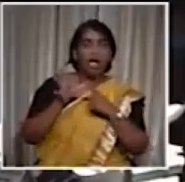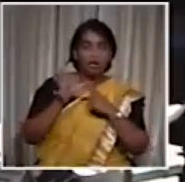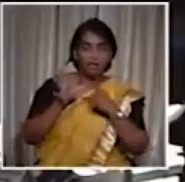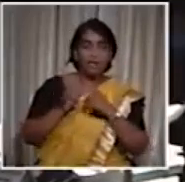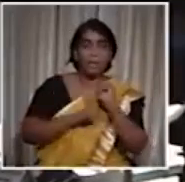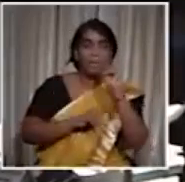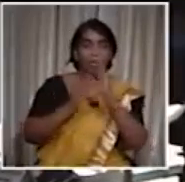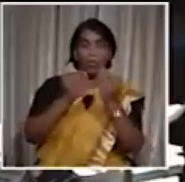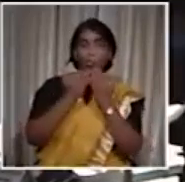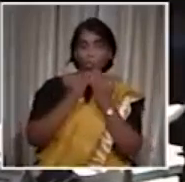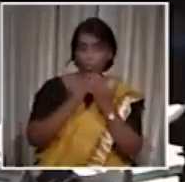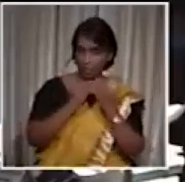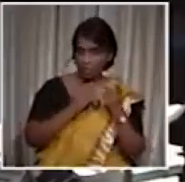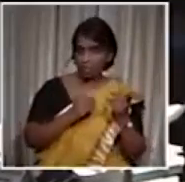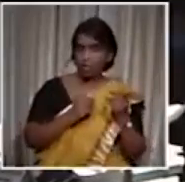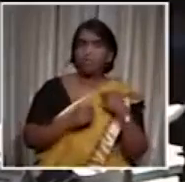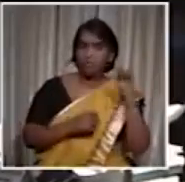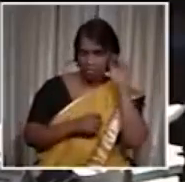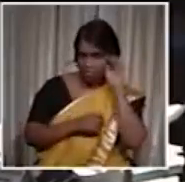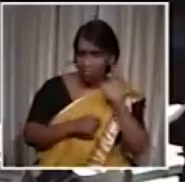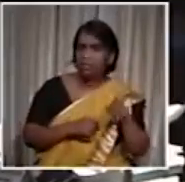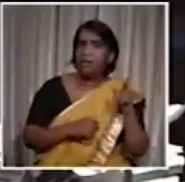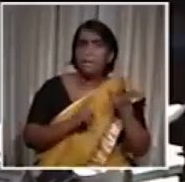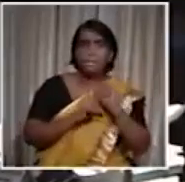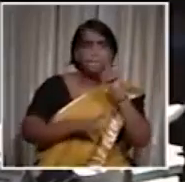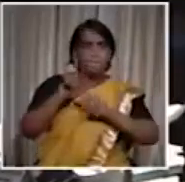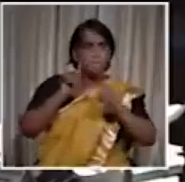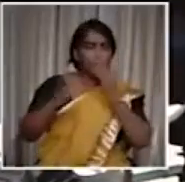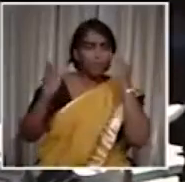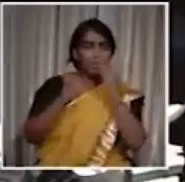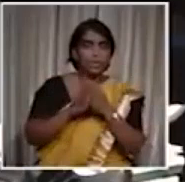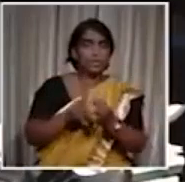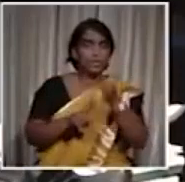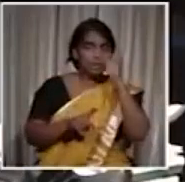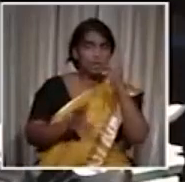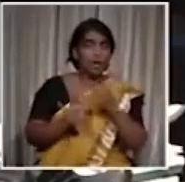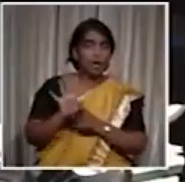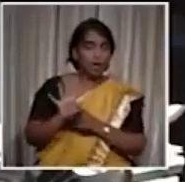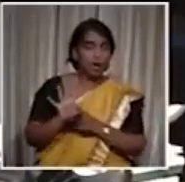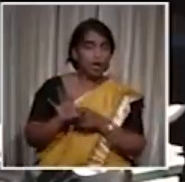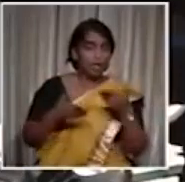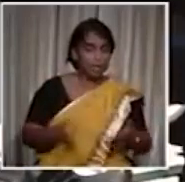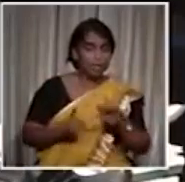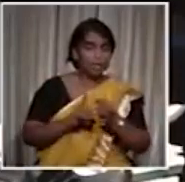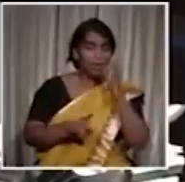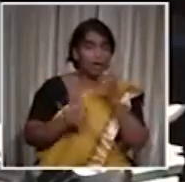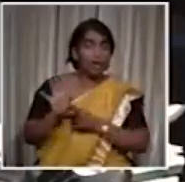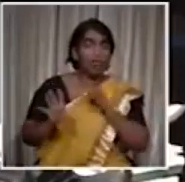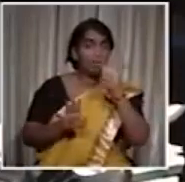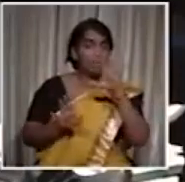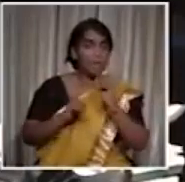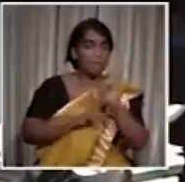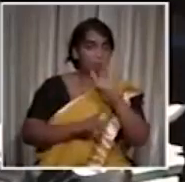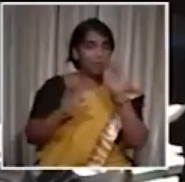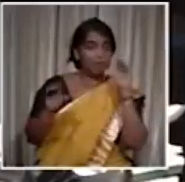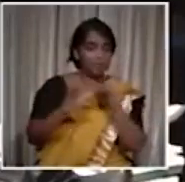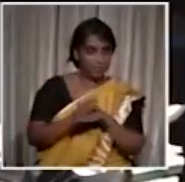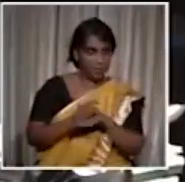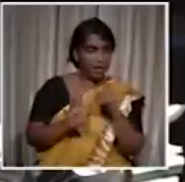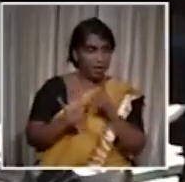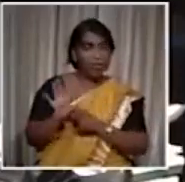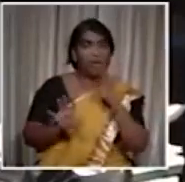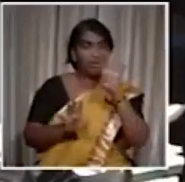කටයුතු පිළිබඳ උපදේශක. අපි දැනගන්න ඕන පාර්ලිමේන්තු පිළිබඳ ජනාධිපතිවරයා අවුරුදු මේ වර්තමාන ජනාධිපති අවුරුදු 45 පාර්ලිමේන්තුවේ